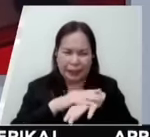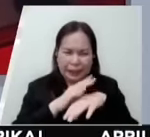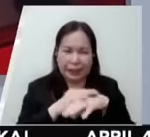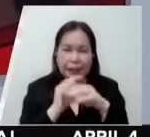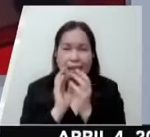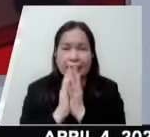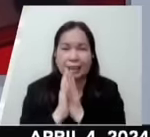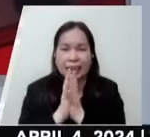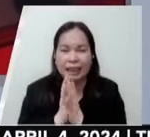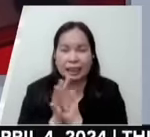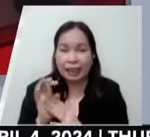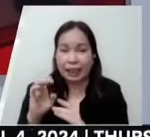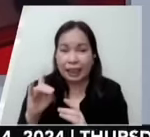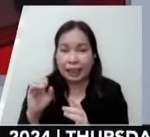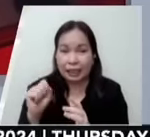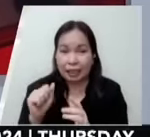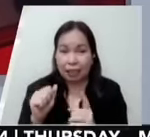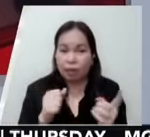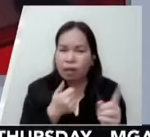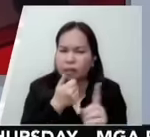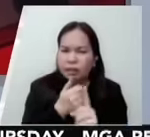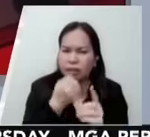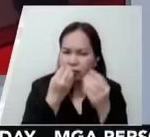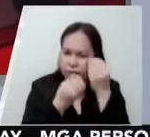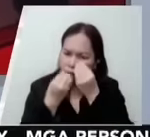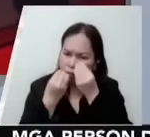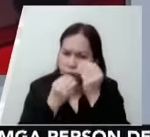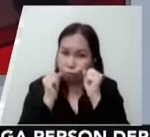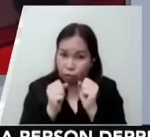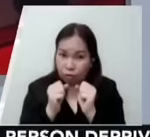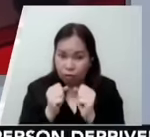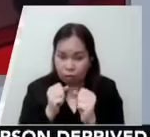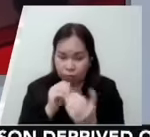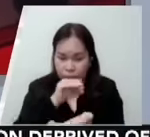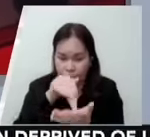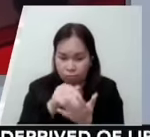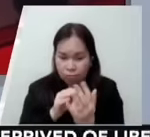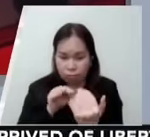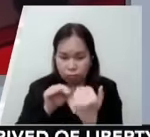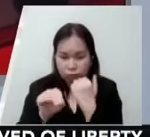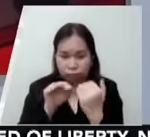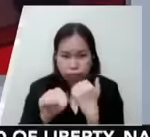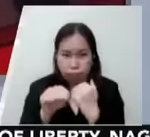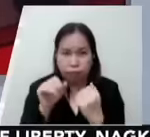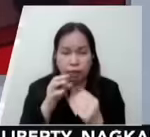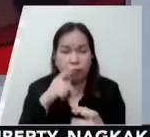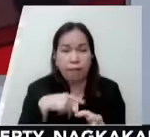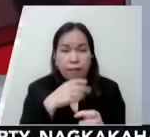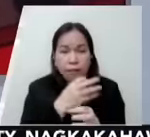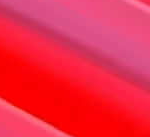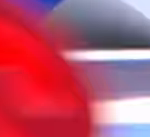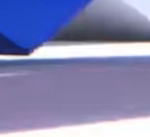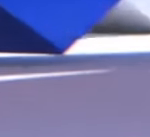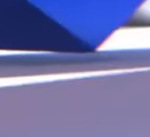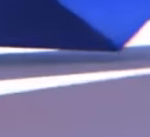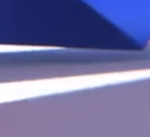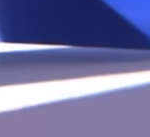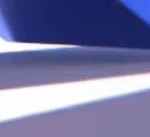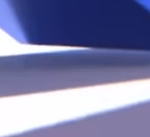kalituhan kung pwede ba silang dumaan doon kung may susunduing pasyente. Nakatutok si Mark